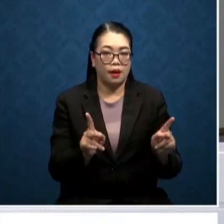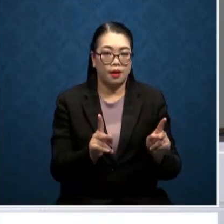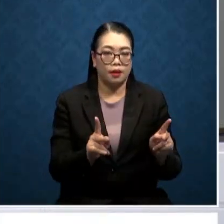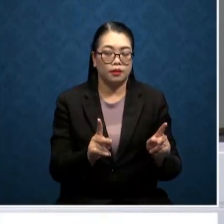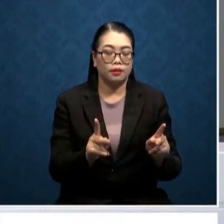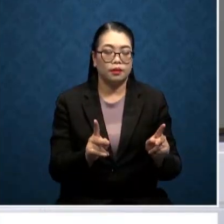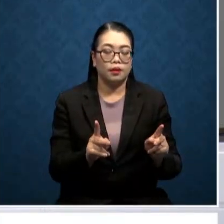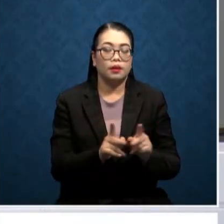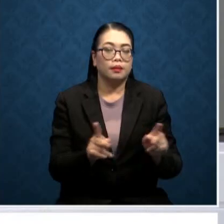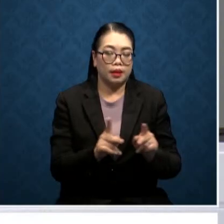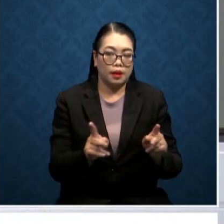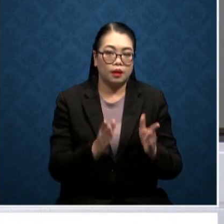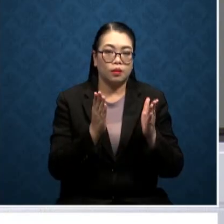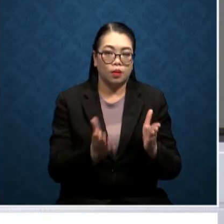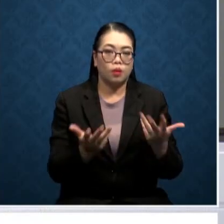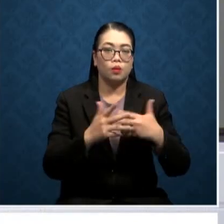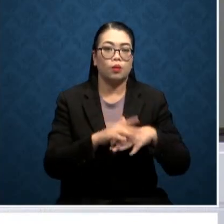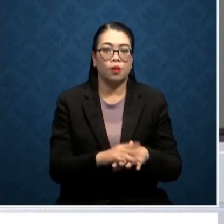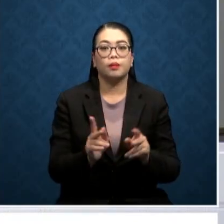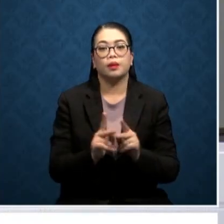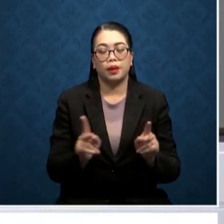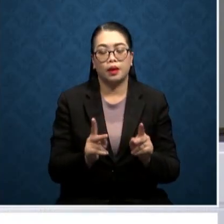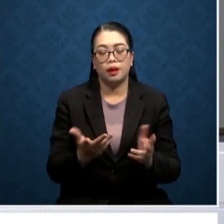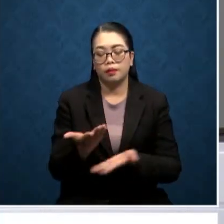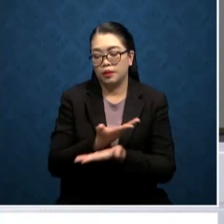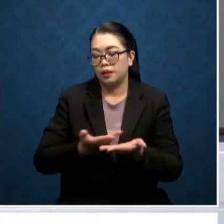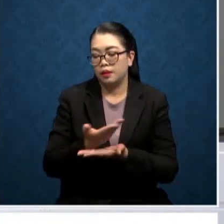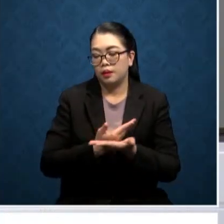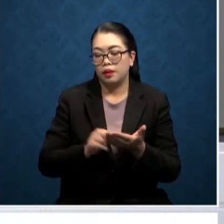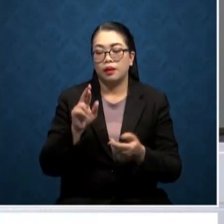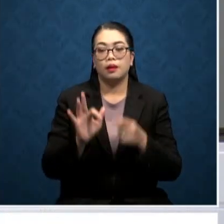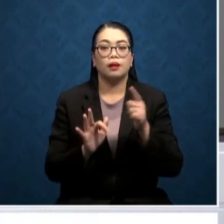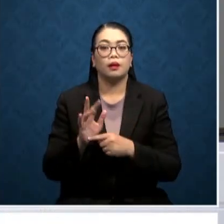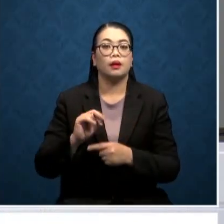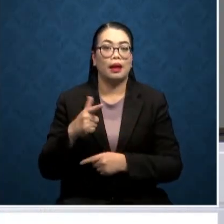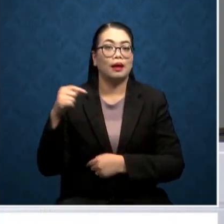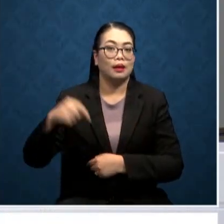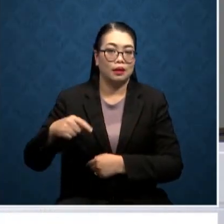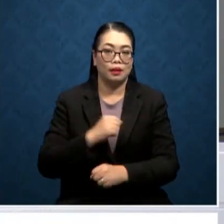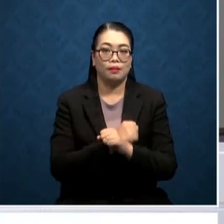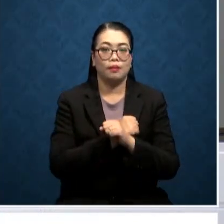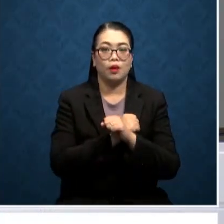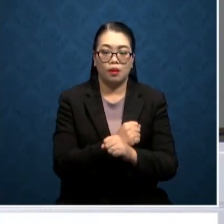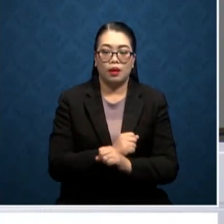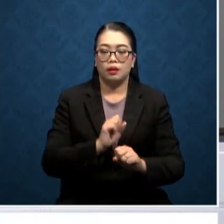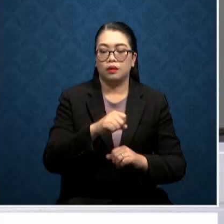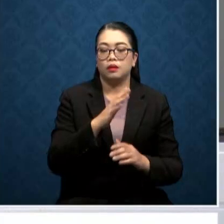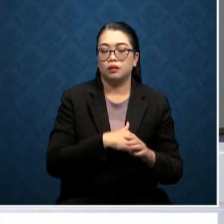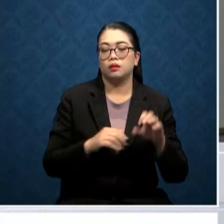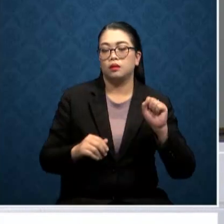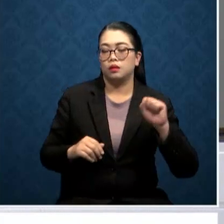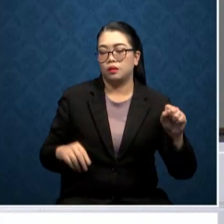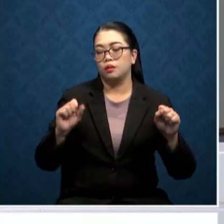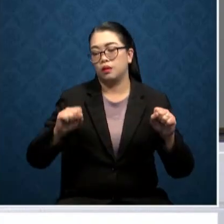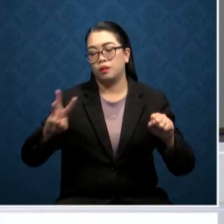อบเป็นคณะกรรมการร่วมกันเพื่อพิจารณาร่างบัญญัติจำนวนสภาละ10คน